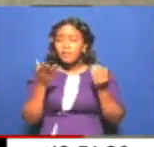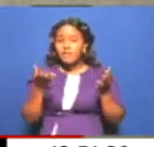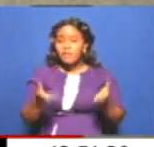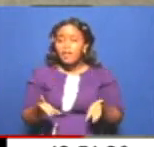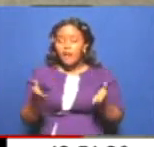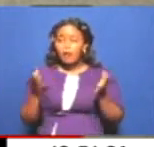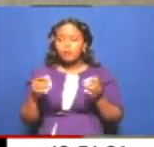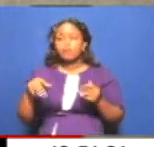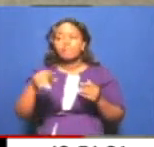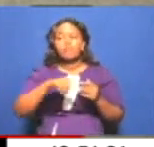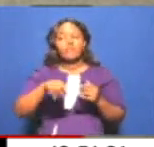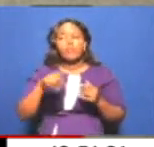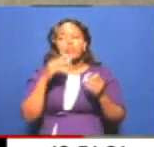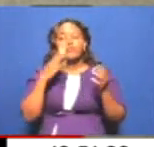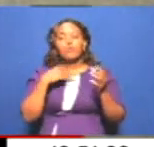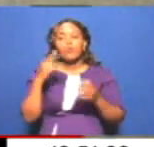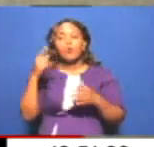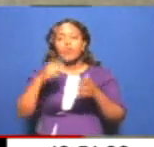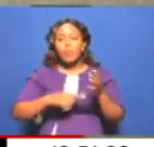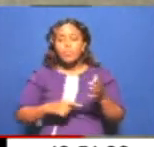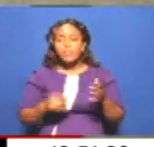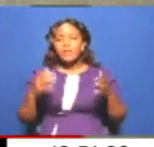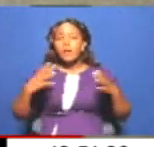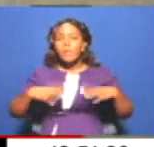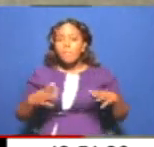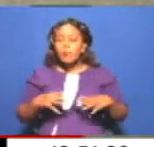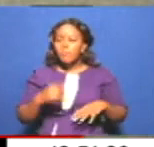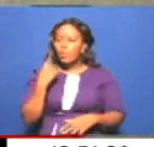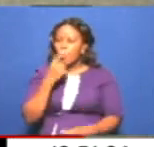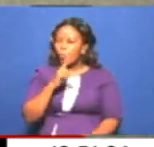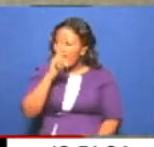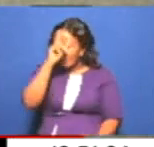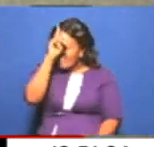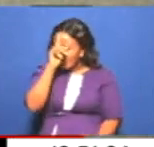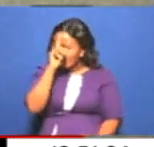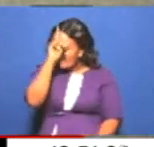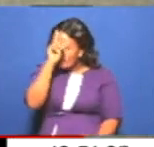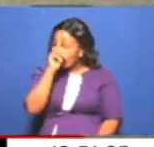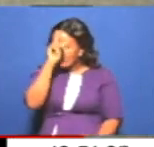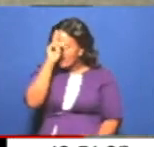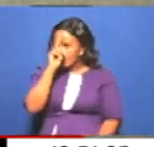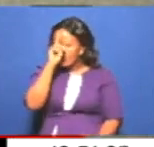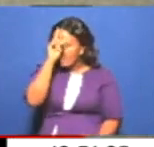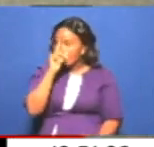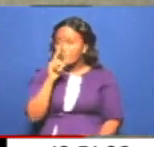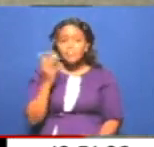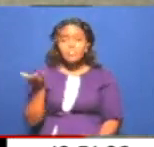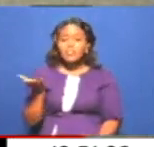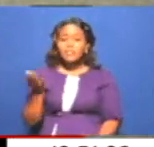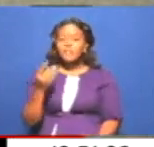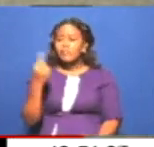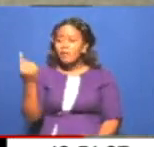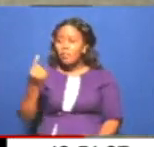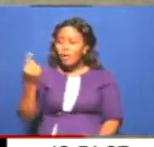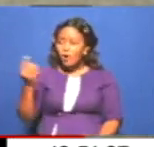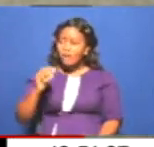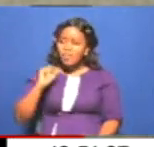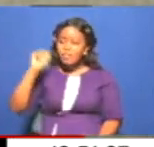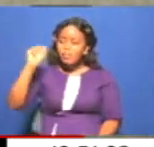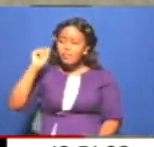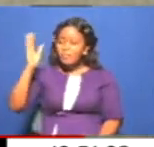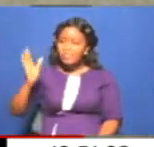tunahitaji wale watu ambao wako serious, sio politicians tu, politicians ambao wako serious na wako